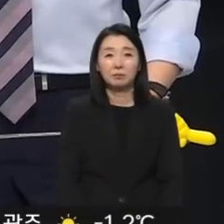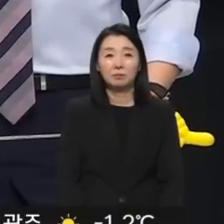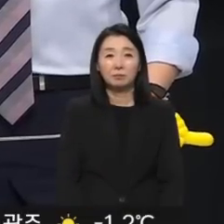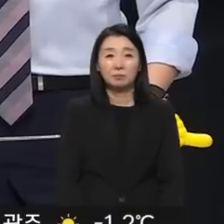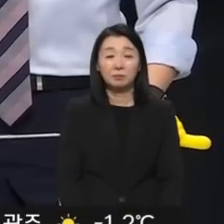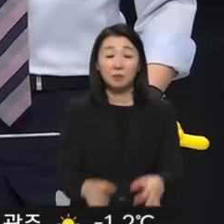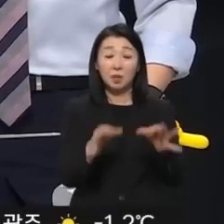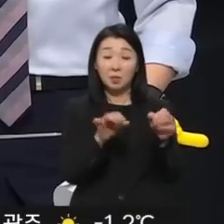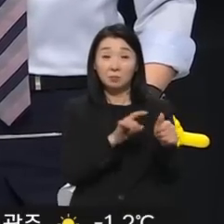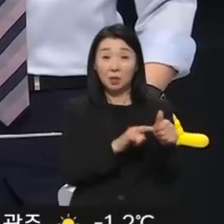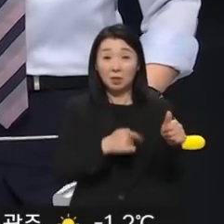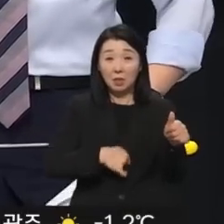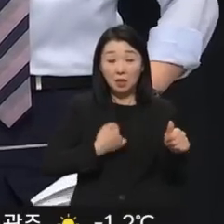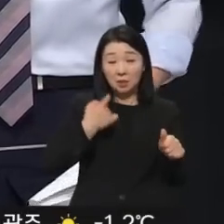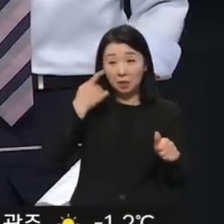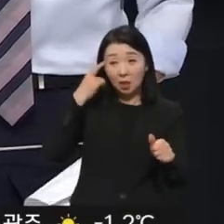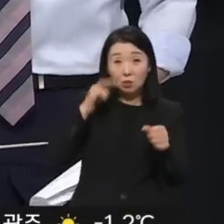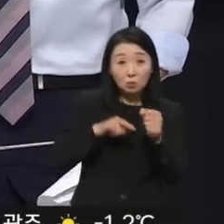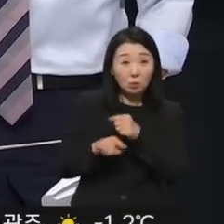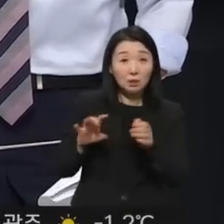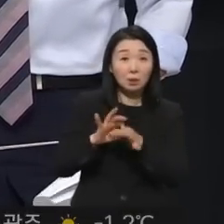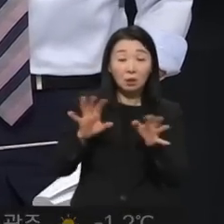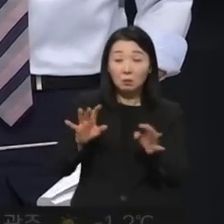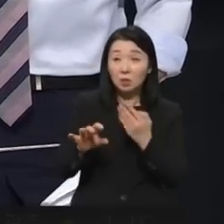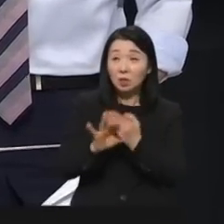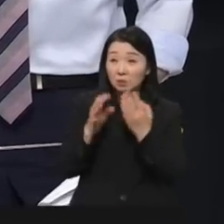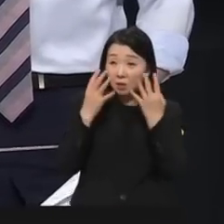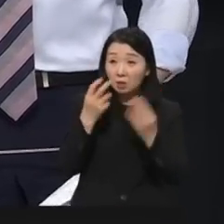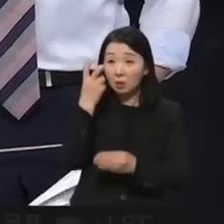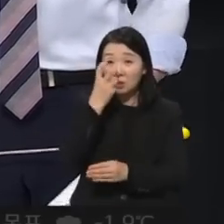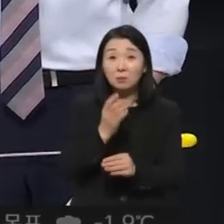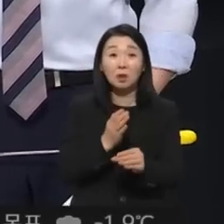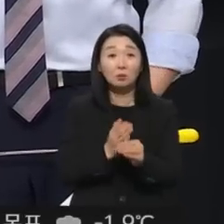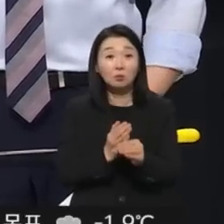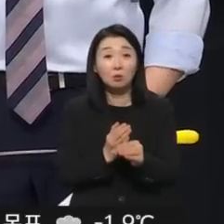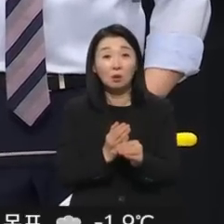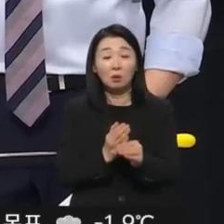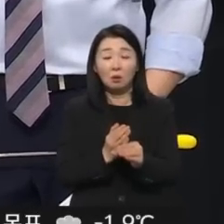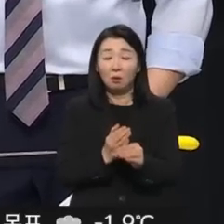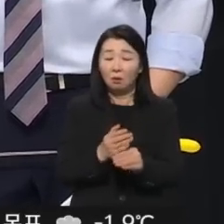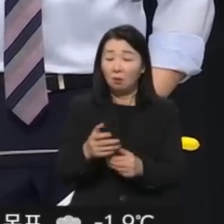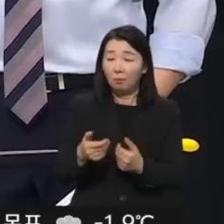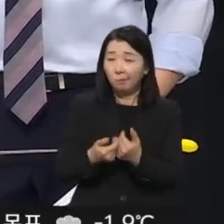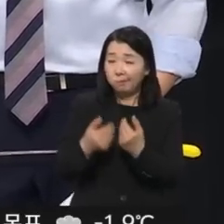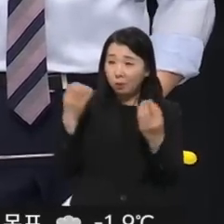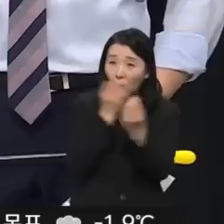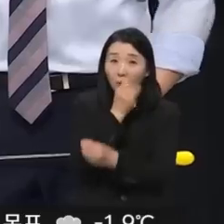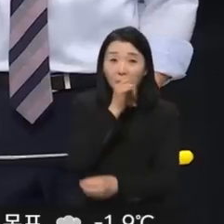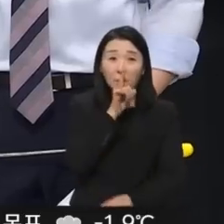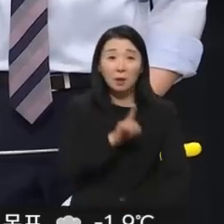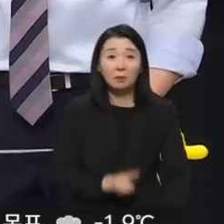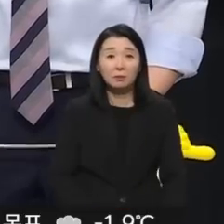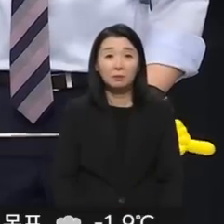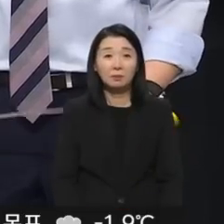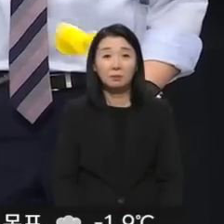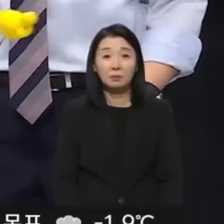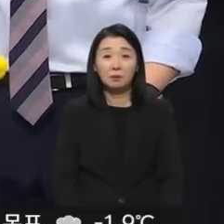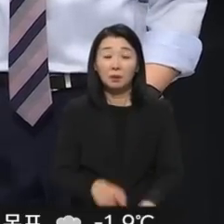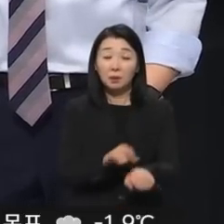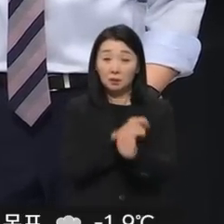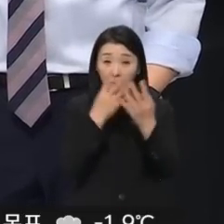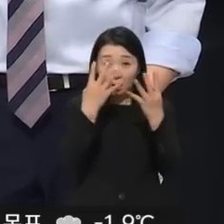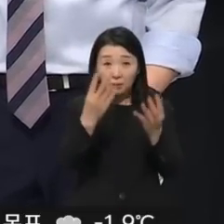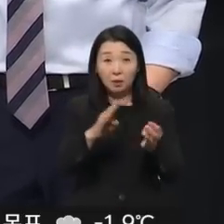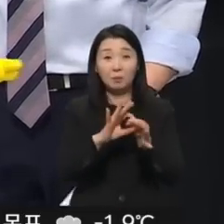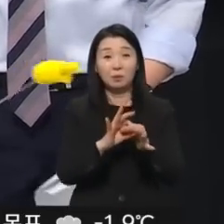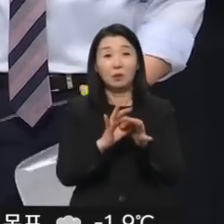전 지사는 자신의 뜻과 무관하게 가석방 심사가 진행되면서 이 불필요한 오해를 낳고 있다고 지적했는데요. 특별